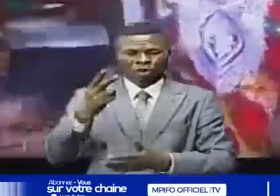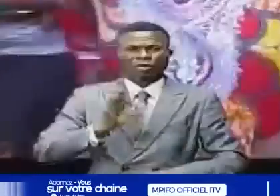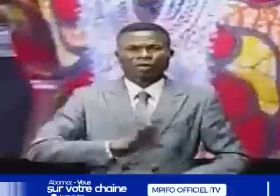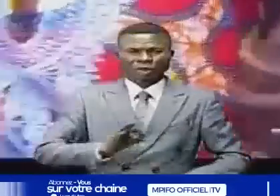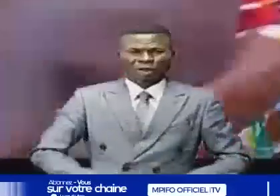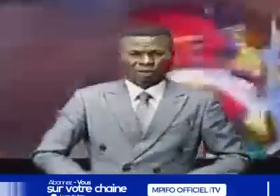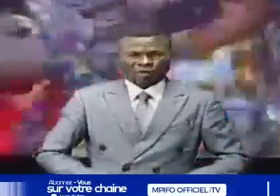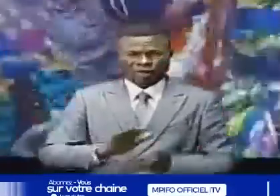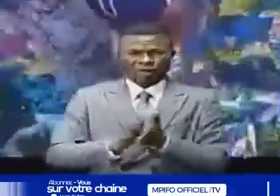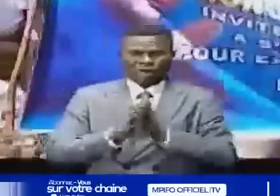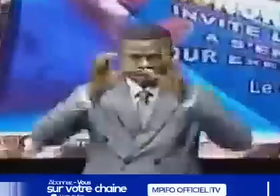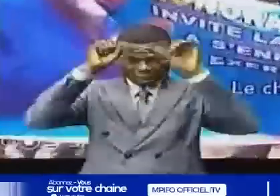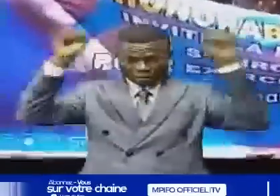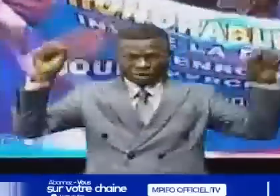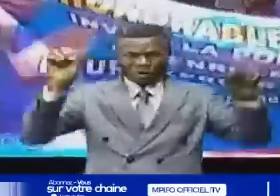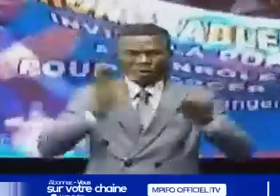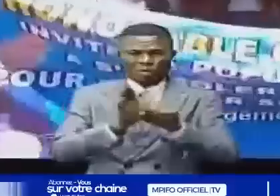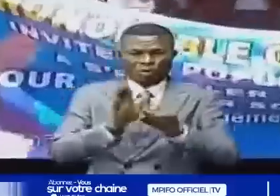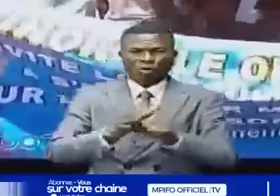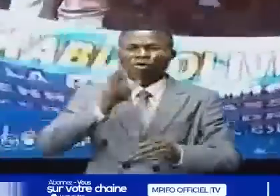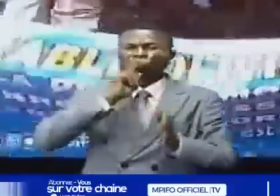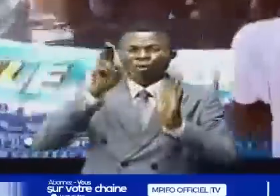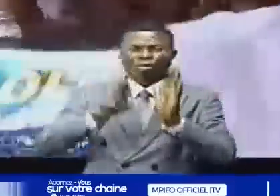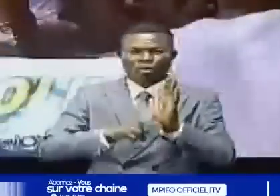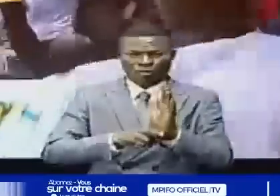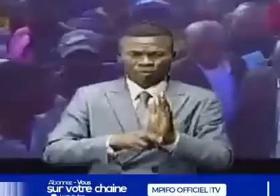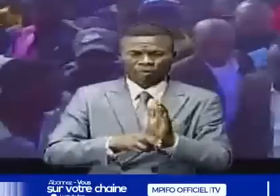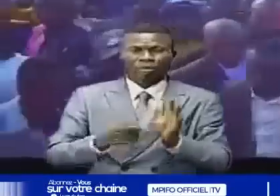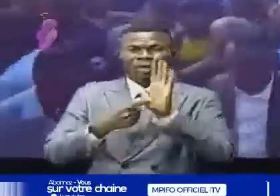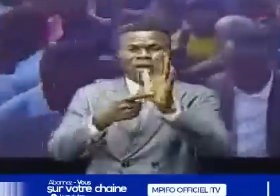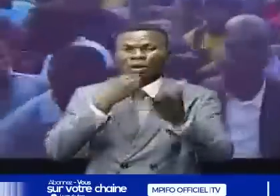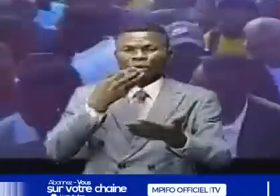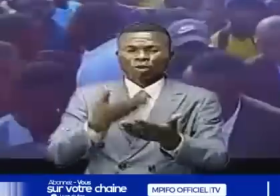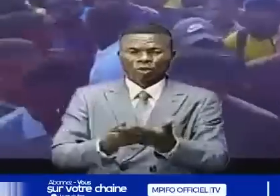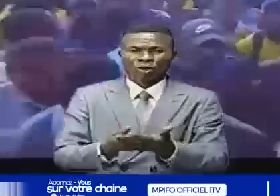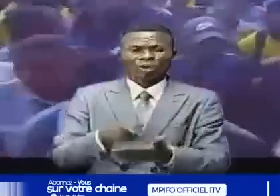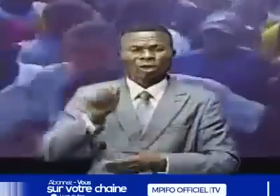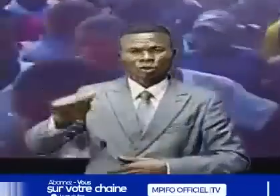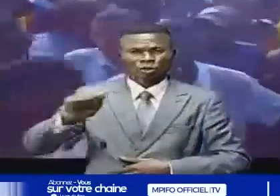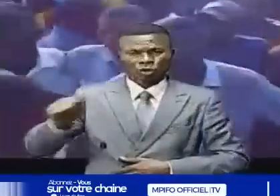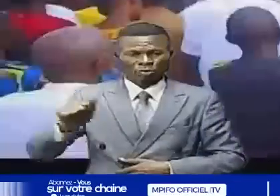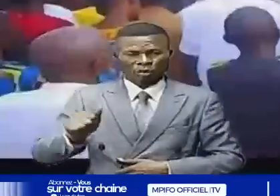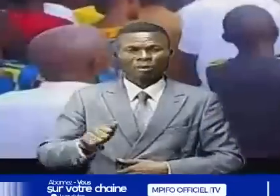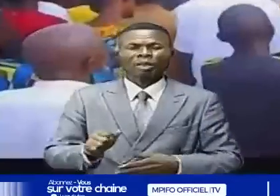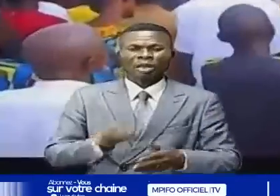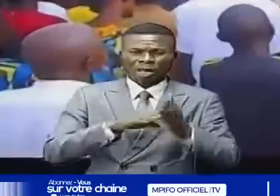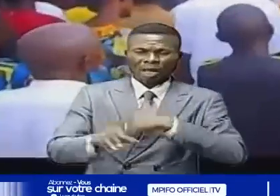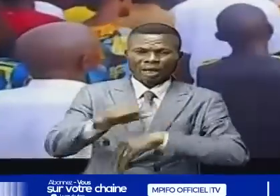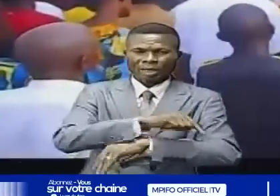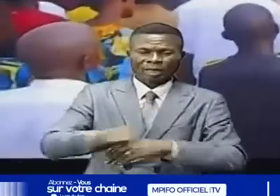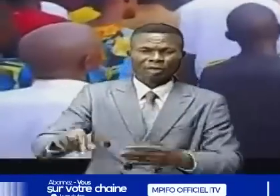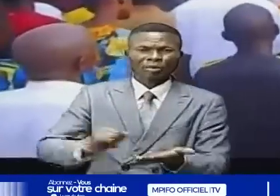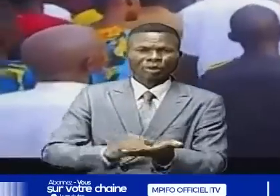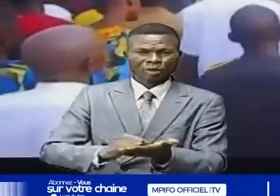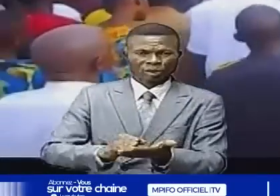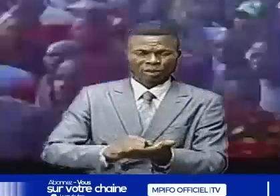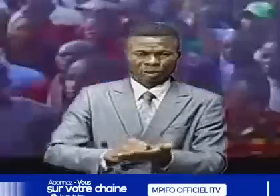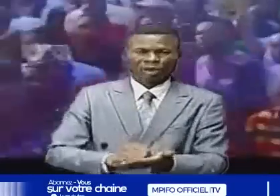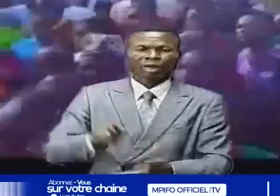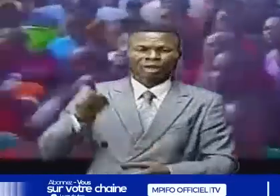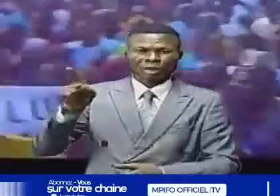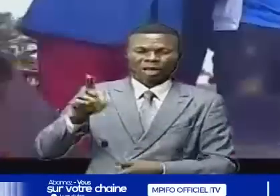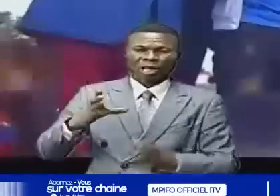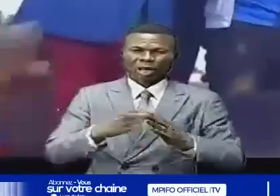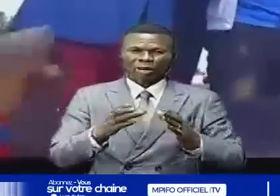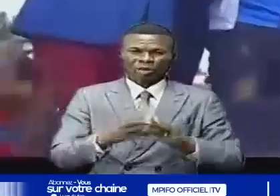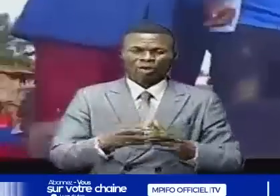mandat et une majorité parlementaire. Pour prêcher par l'exemple, ses fils du terroir s'est fait enrôler dans un centre à Kabinda, accompagné